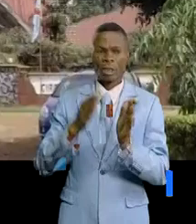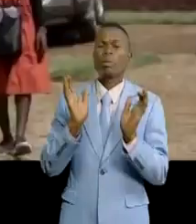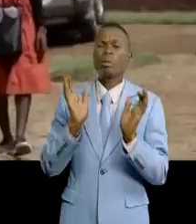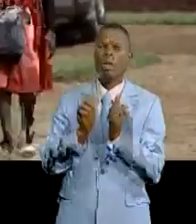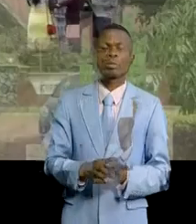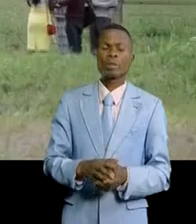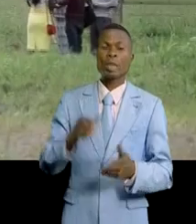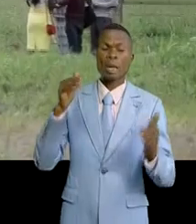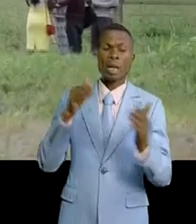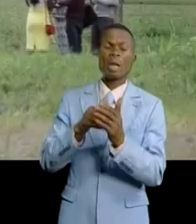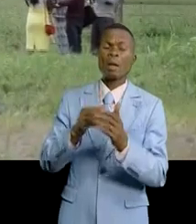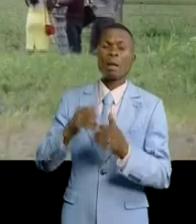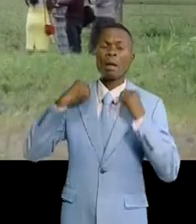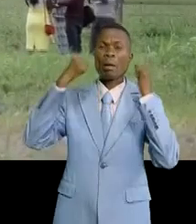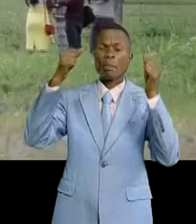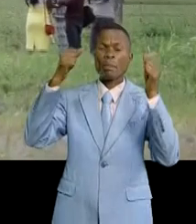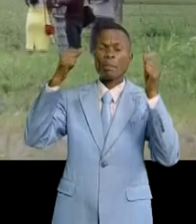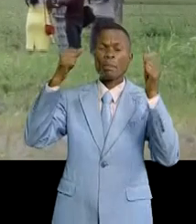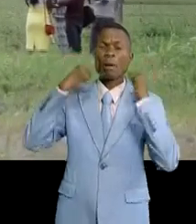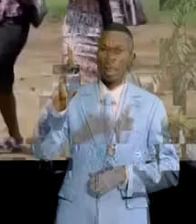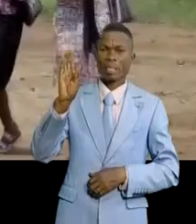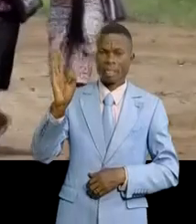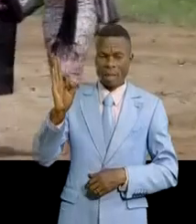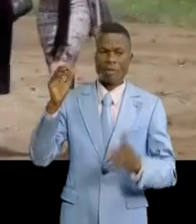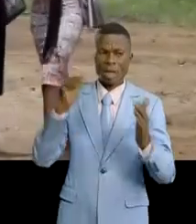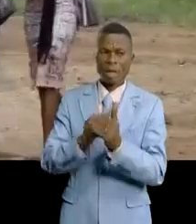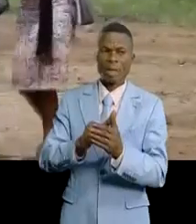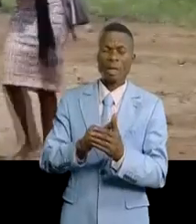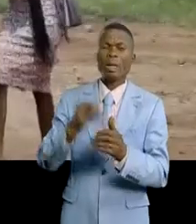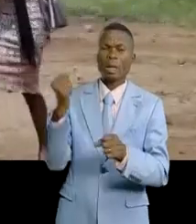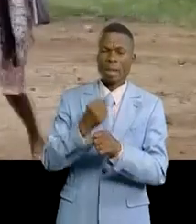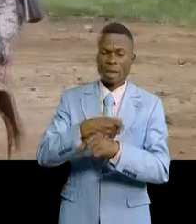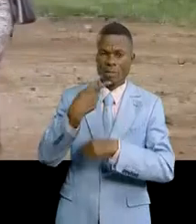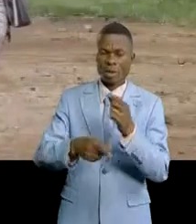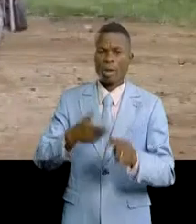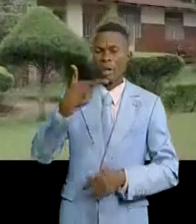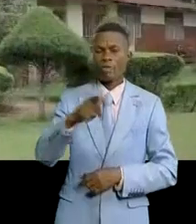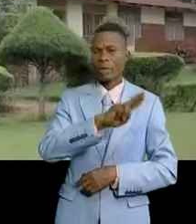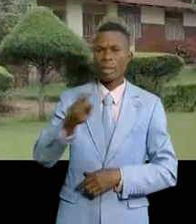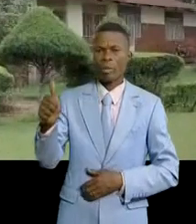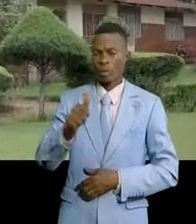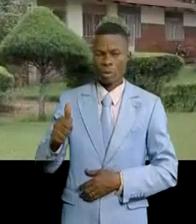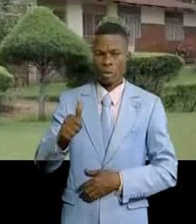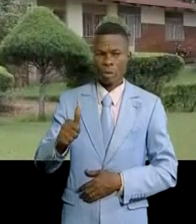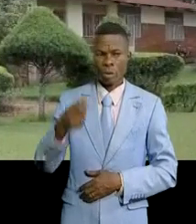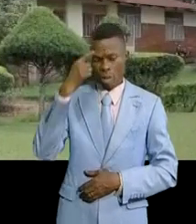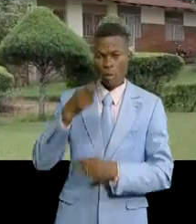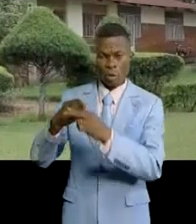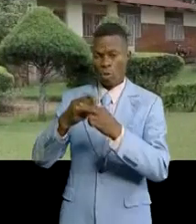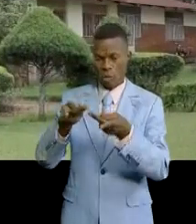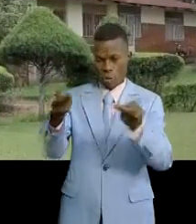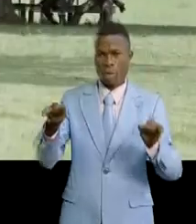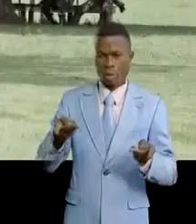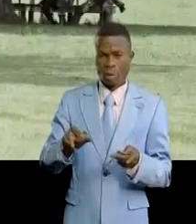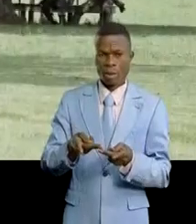...etait attaqué par les ADEF. Les activités ont repris en février 2021. Et pour sécuriser ce lieu du